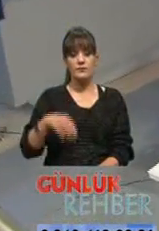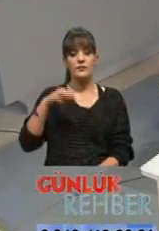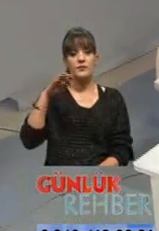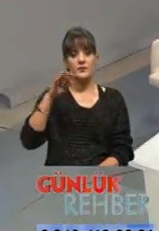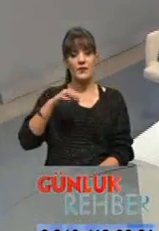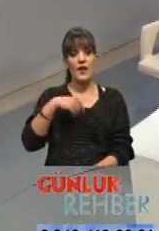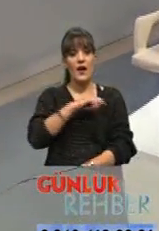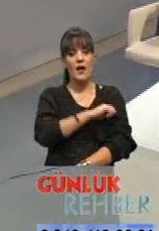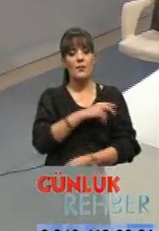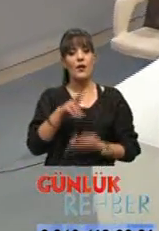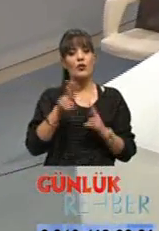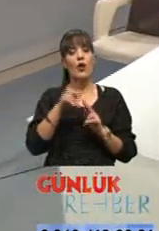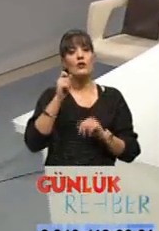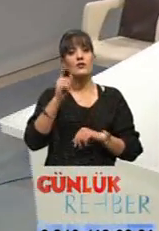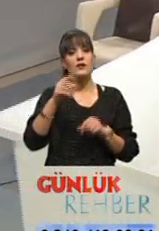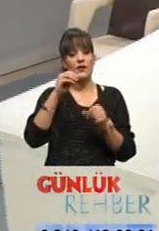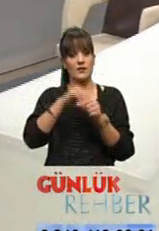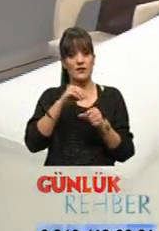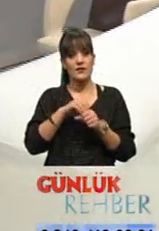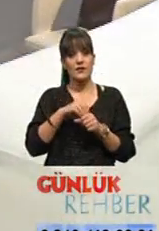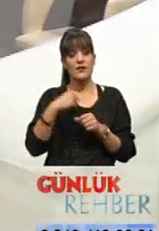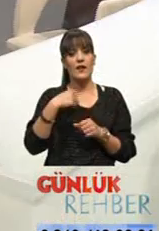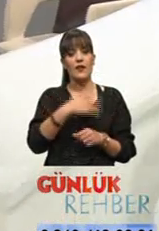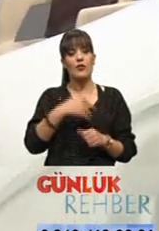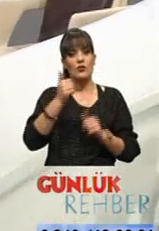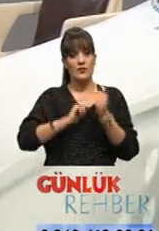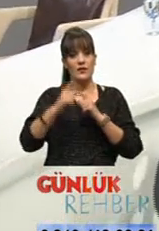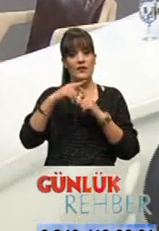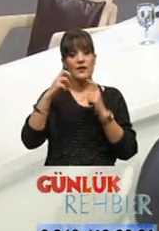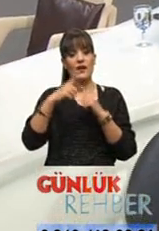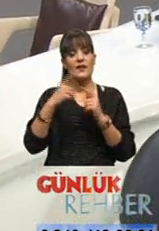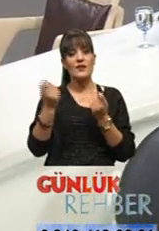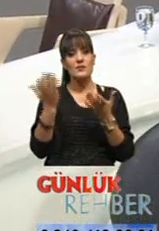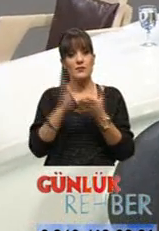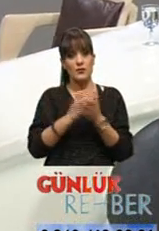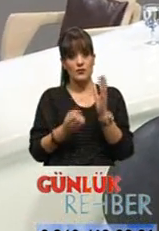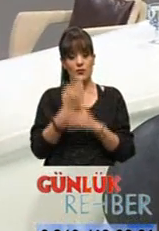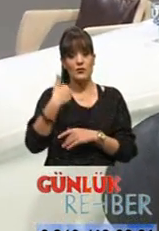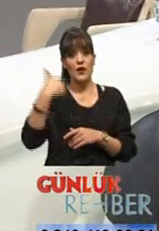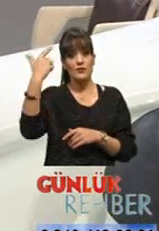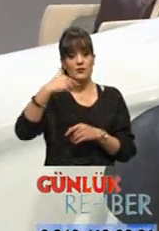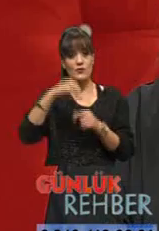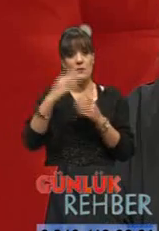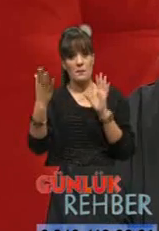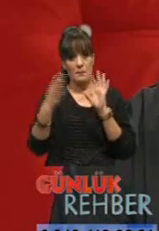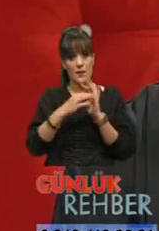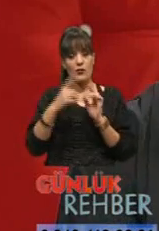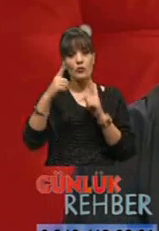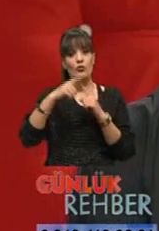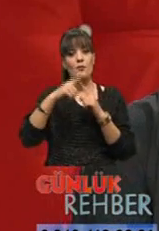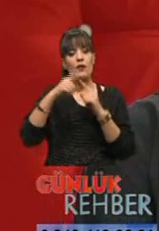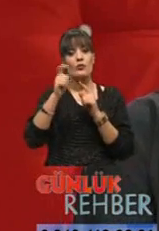Efendim, evet Almanya'nın Köln şehrindeki Anadolu Üniversitesi ve TRT işbirliğiyle kurulan stüdyomuzdayız, bağlanıyoruz ve